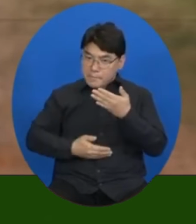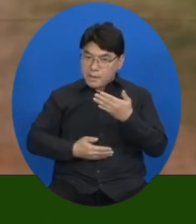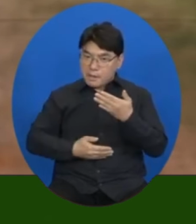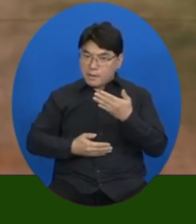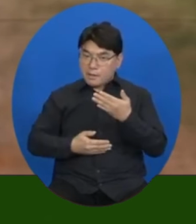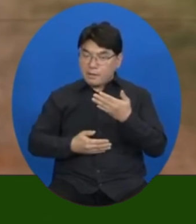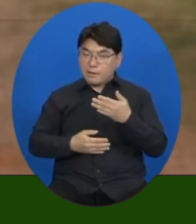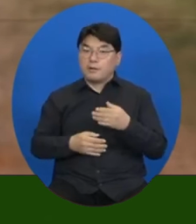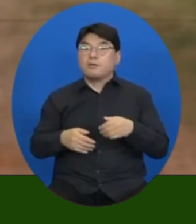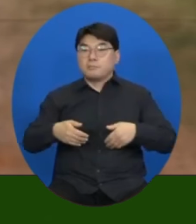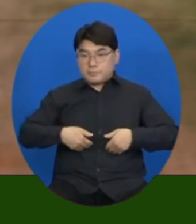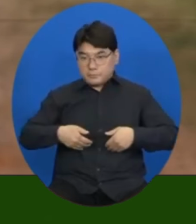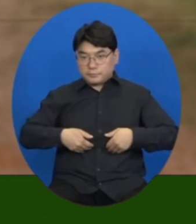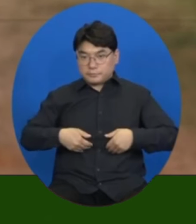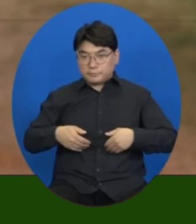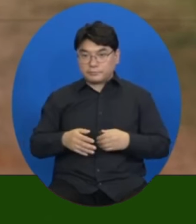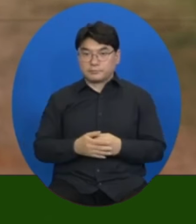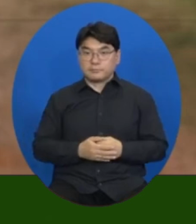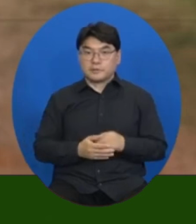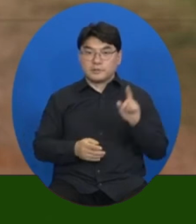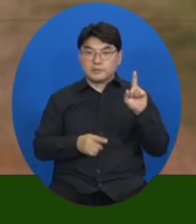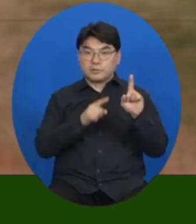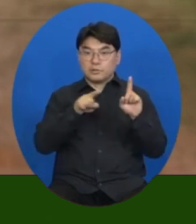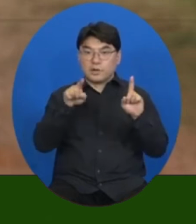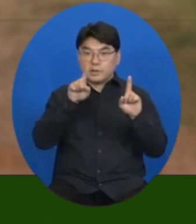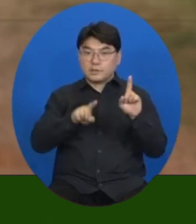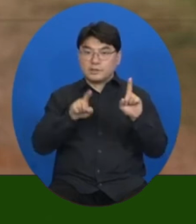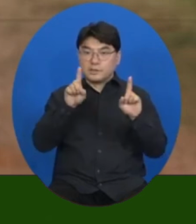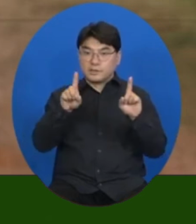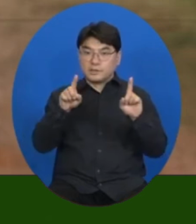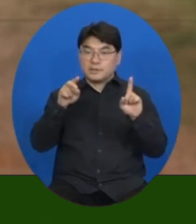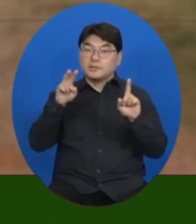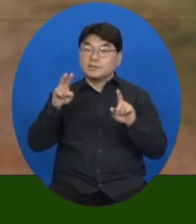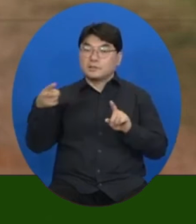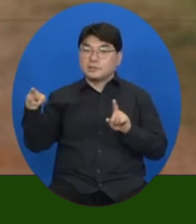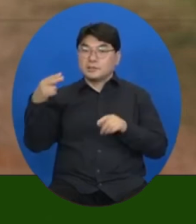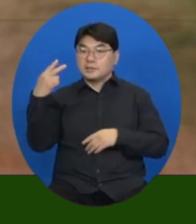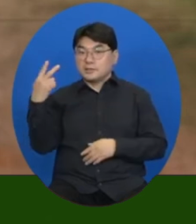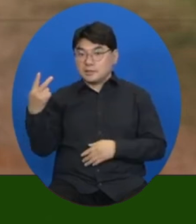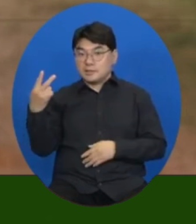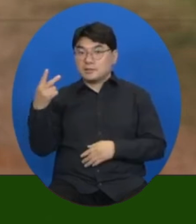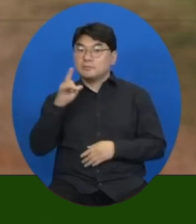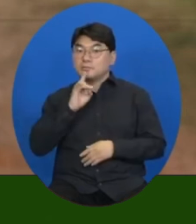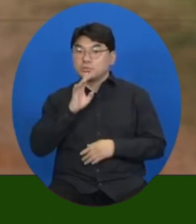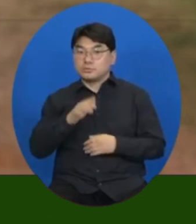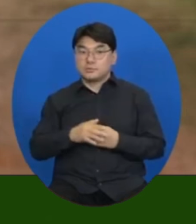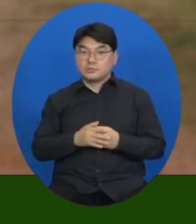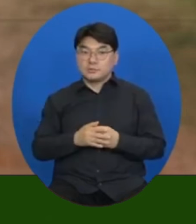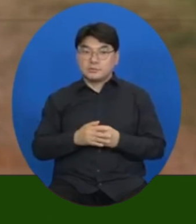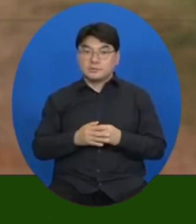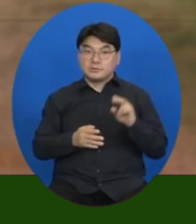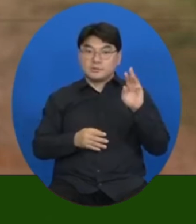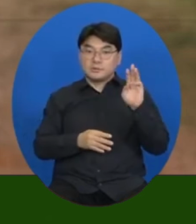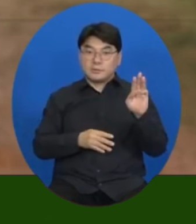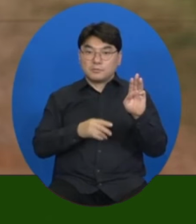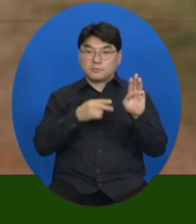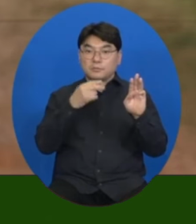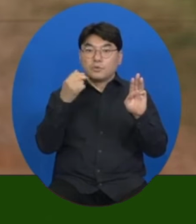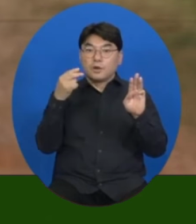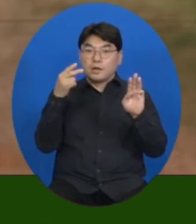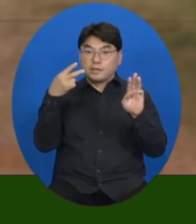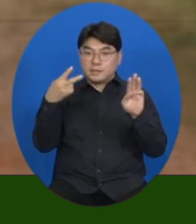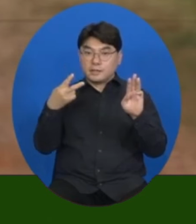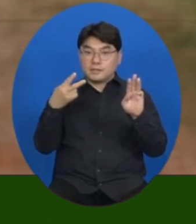2면이지 3면 아니라는 거예요 근접할 수 있지만 3과 2는 같지